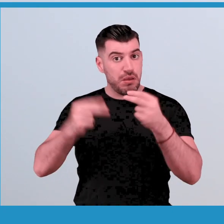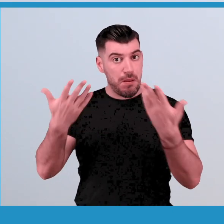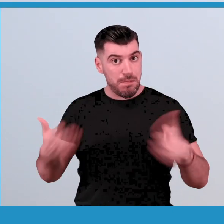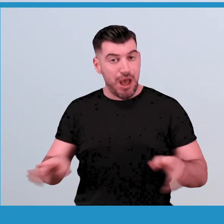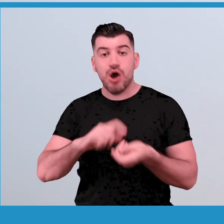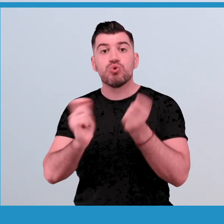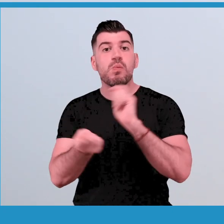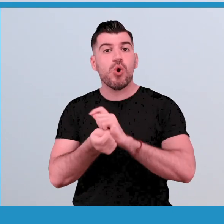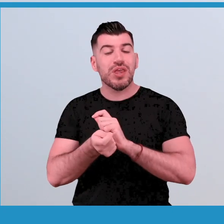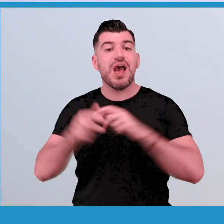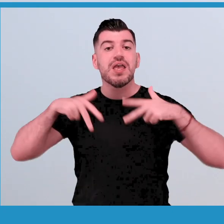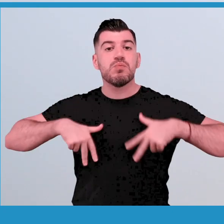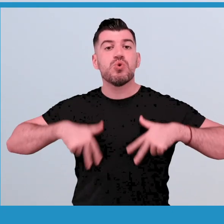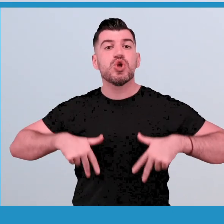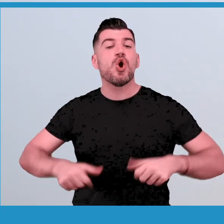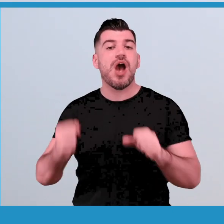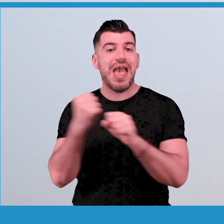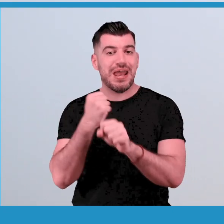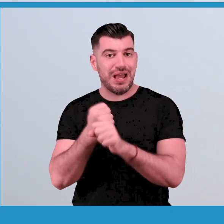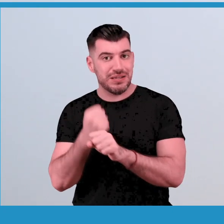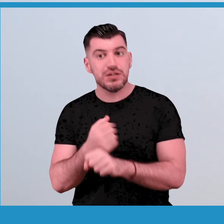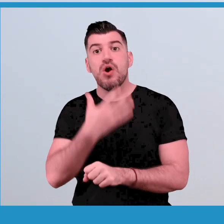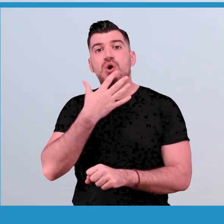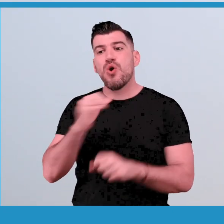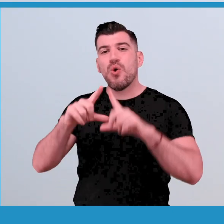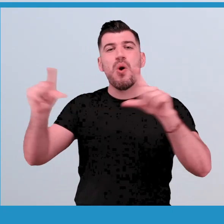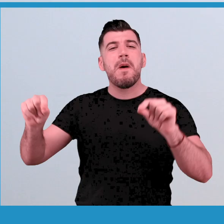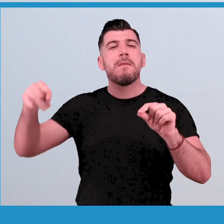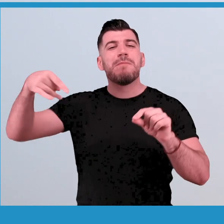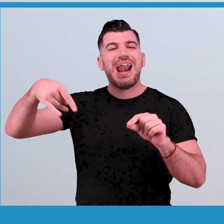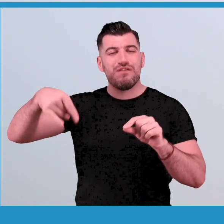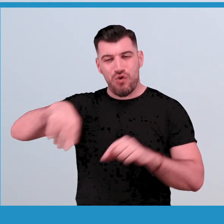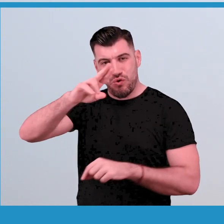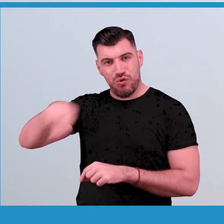τροπολογία από το Υπουργείο Εργασίας που καταργεί το παράβολο στα ΚΕΠΑ και